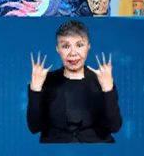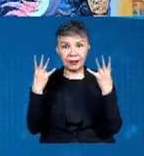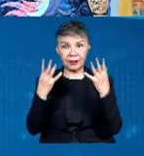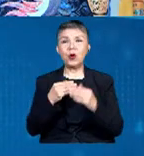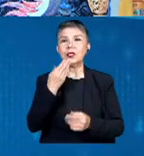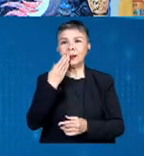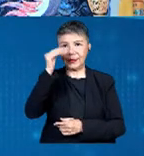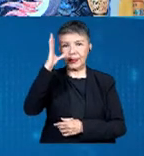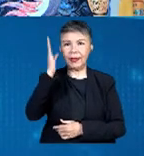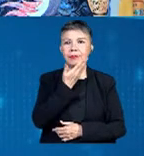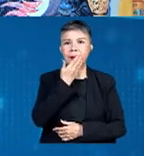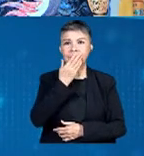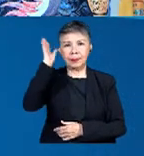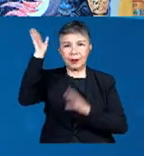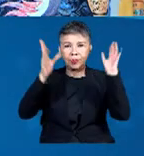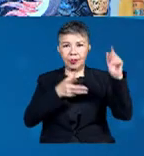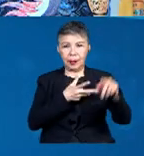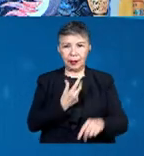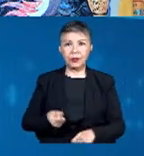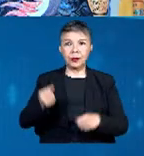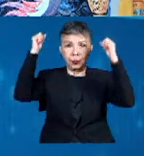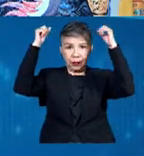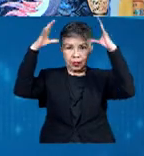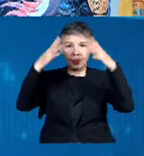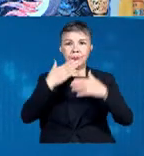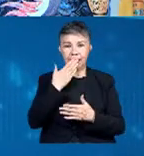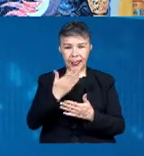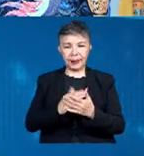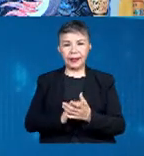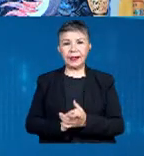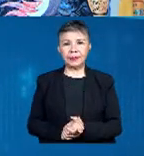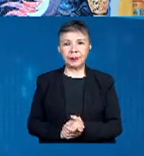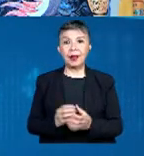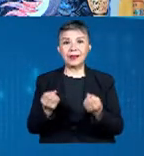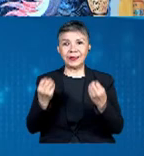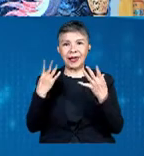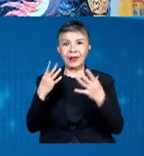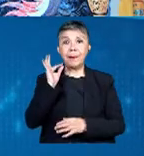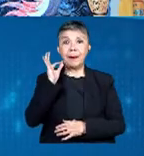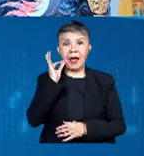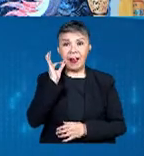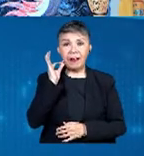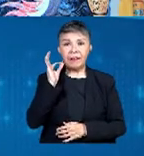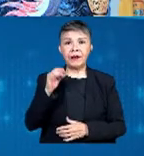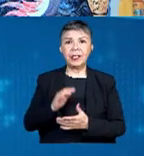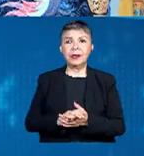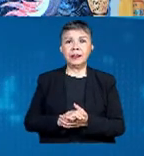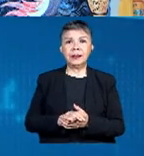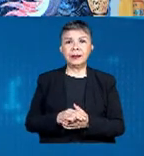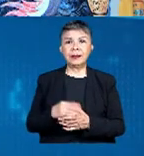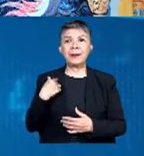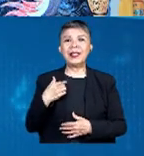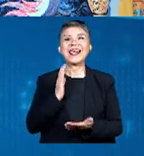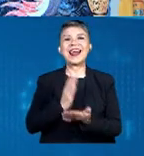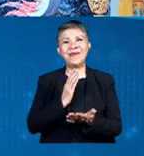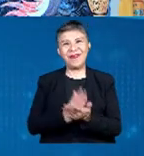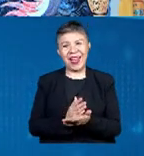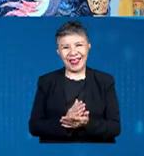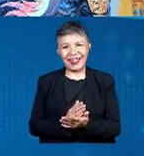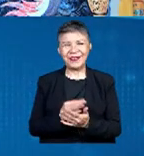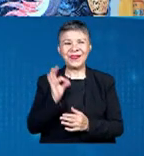Selamat siang, Assalamualaikum warahmatullahi wabarakatuh. Terima kasih, Ibu. Mohon maaf, kita hadir terlambat